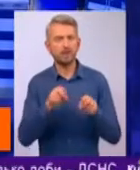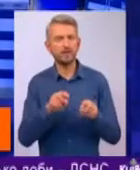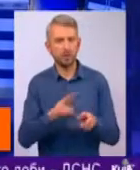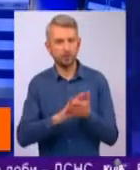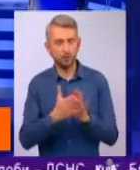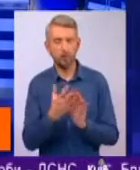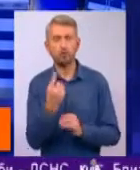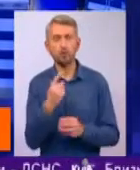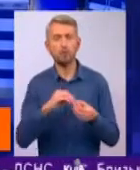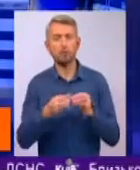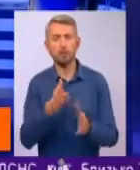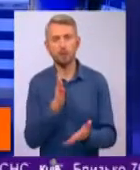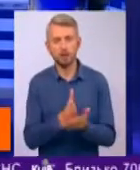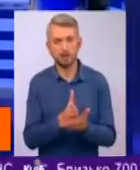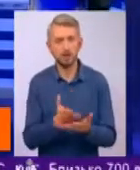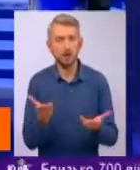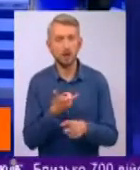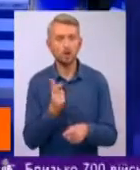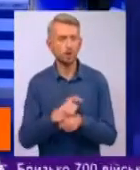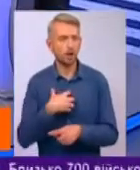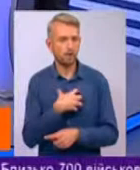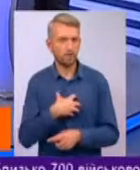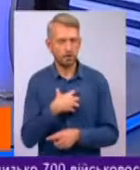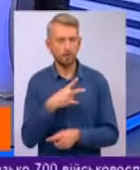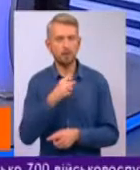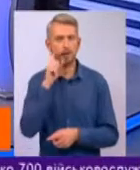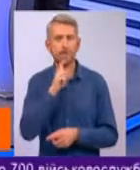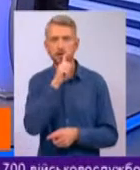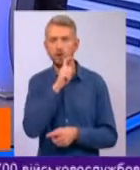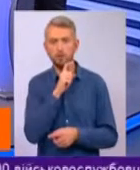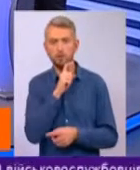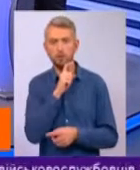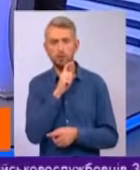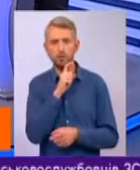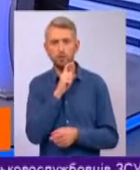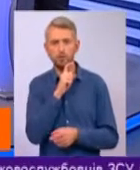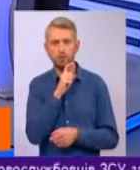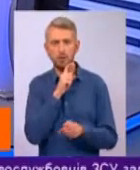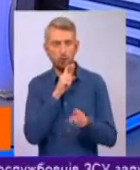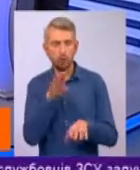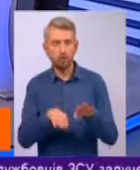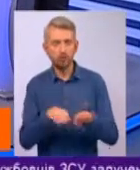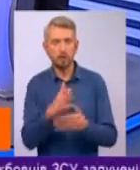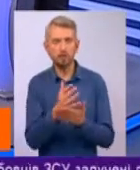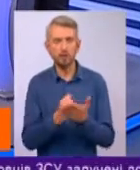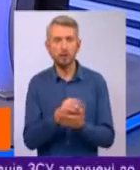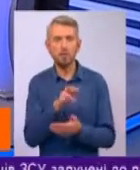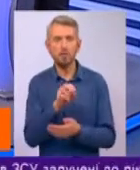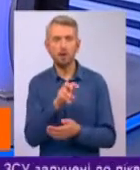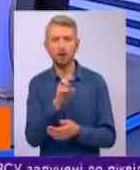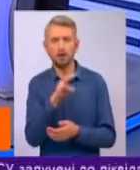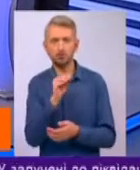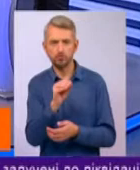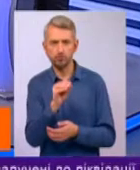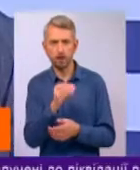одна проблема є, яка дуже важлива. На Вінницькому саме цьому складі зберігався меланж. Це